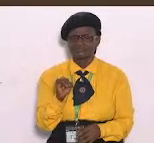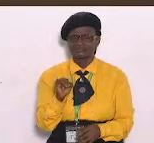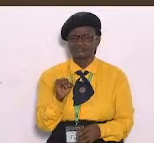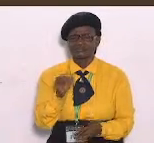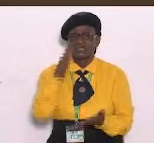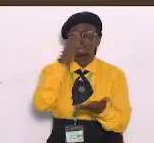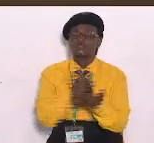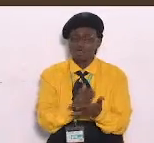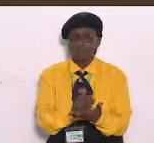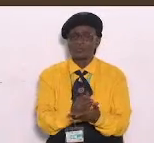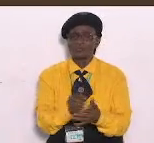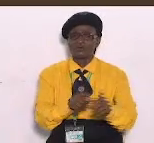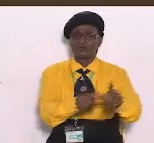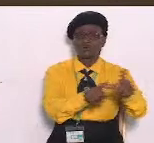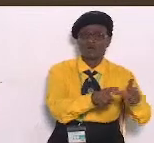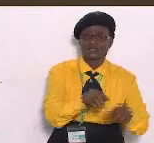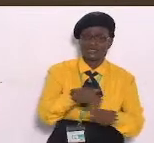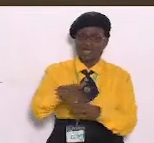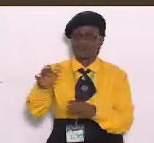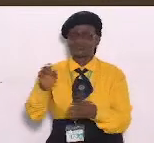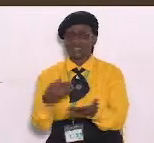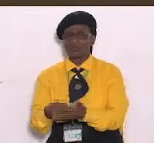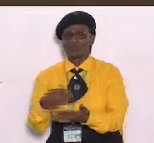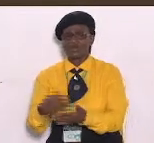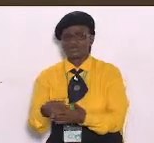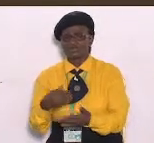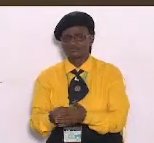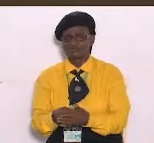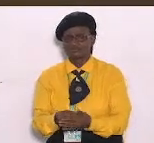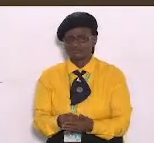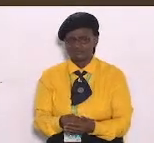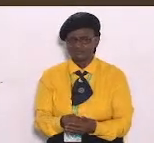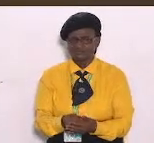que cesse de courir derrière